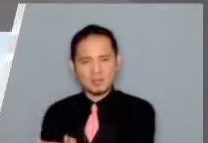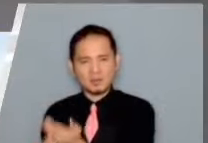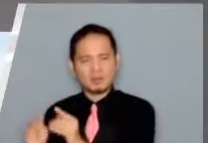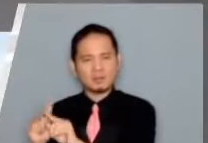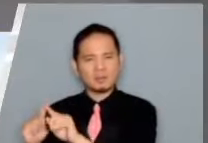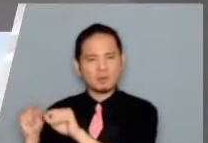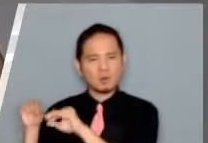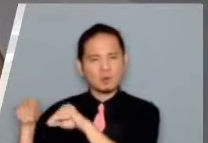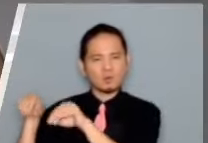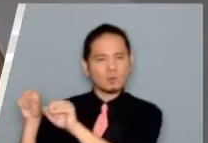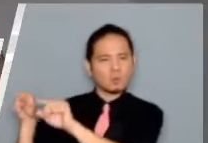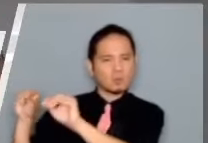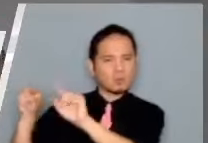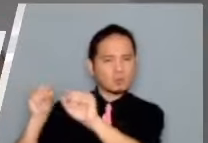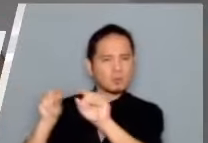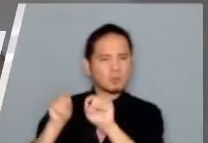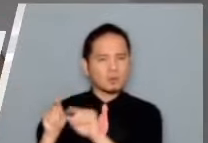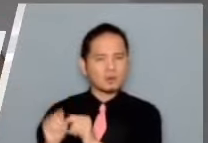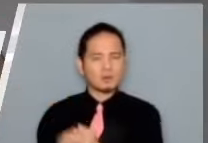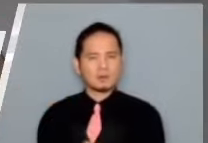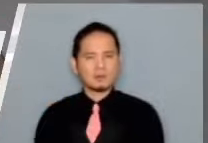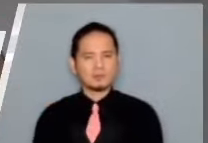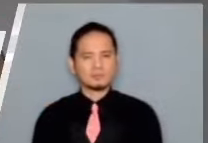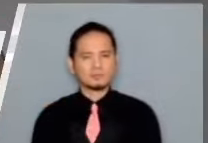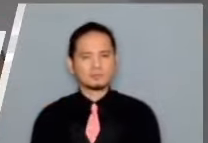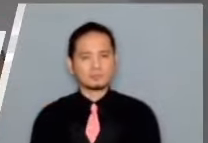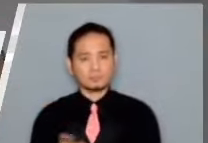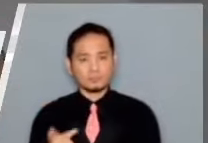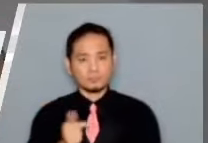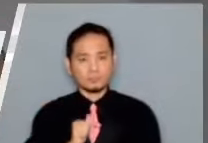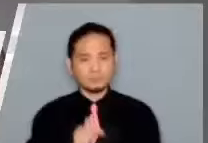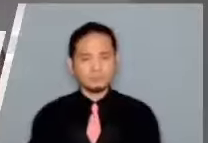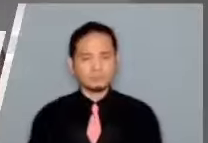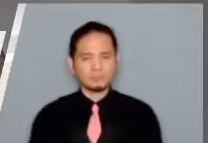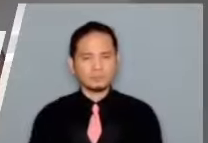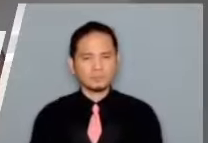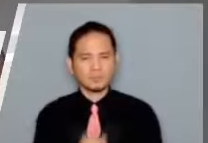pag-diga sa ilang traders ay napakamakapangyarihan